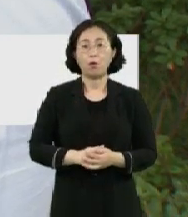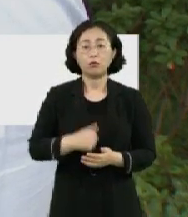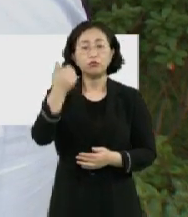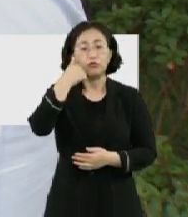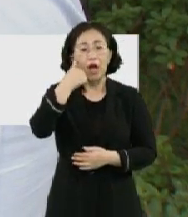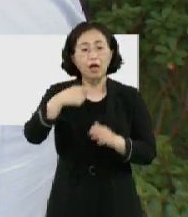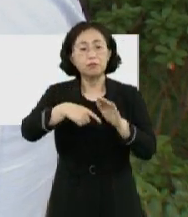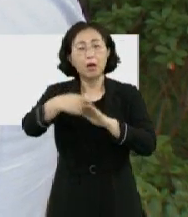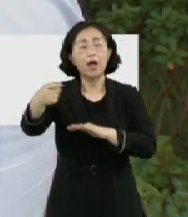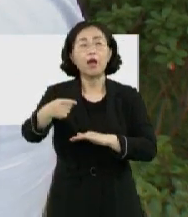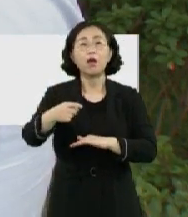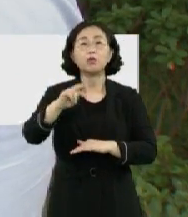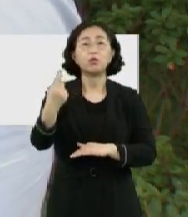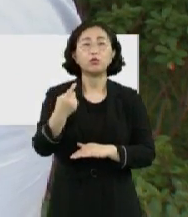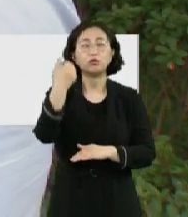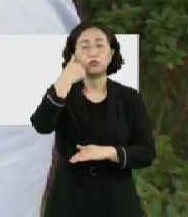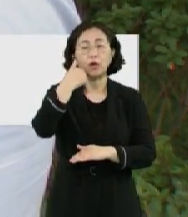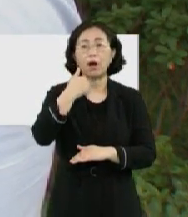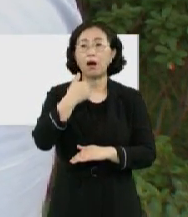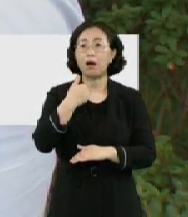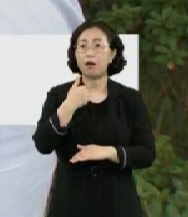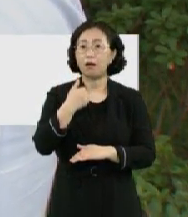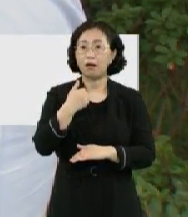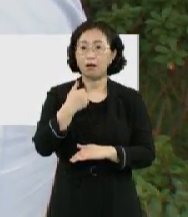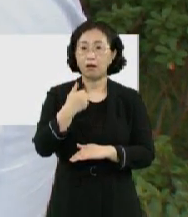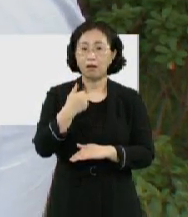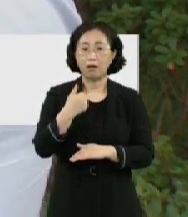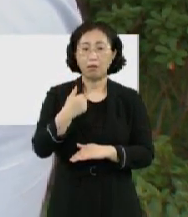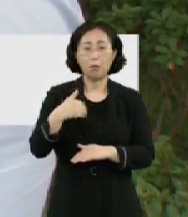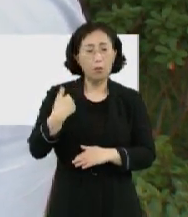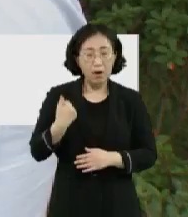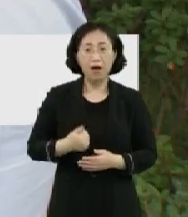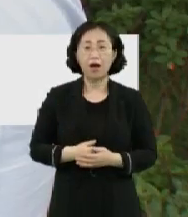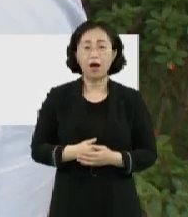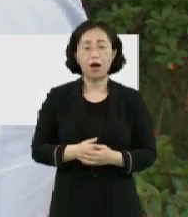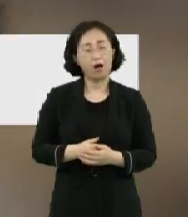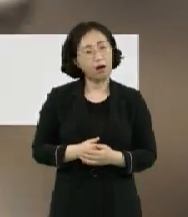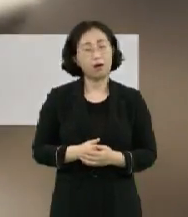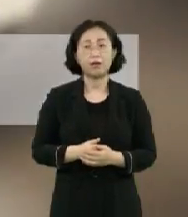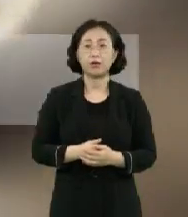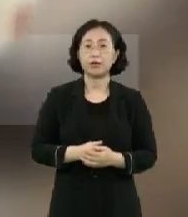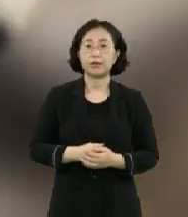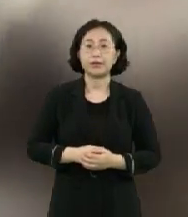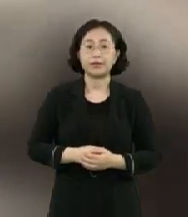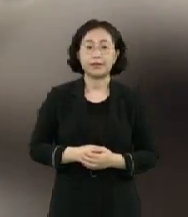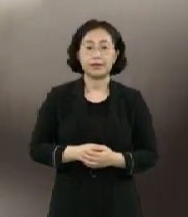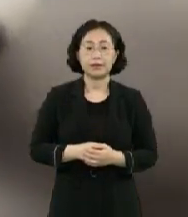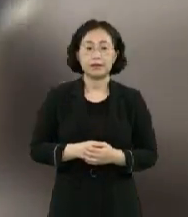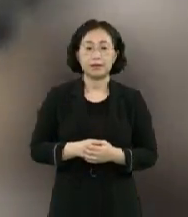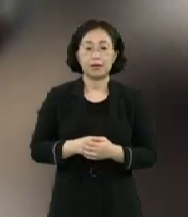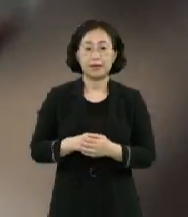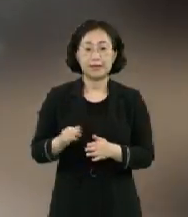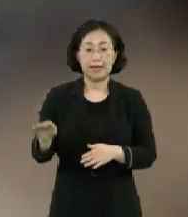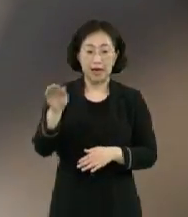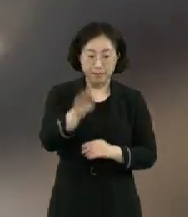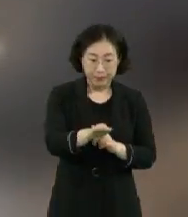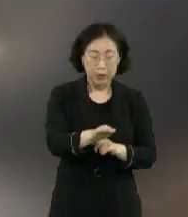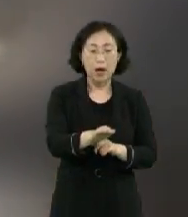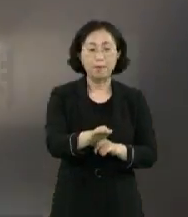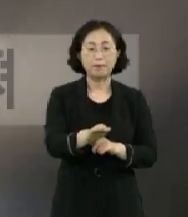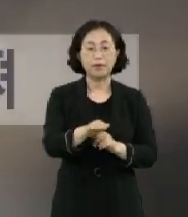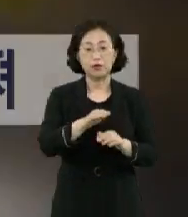나가도 어떠한 제지가 없기 때문에 절도가 가능할 정도의 시스템으로 구성되어 있습니다. 차량이 입고되면